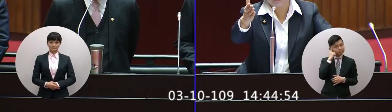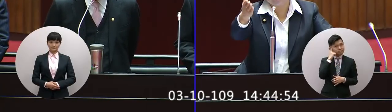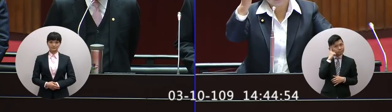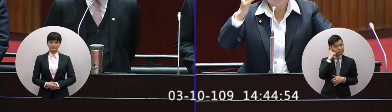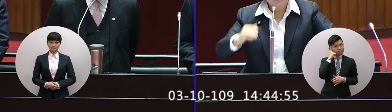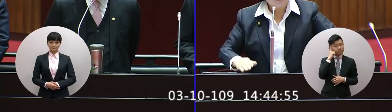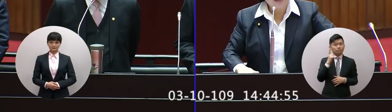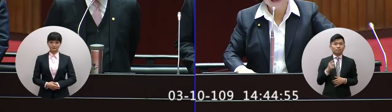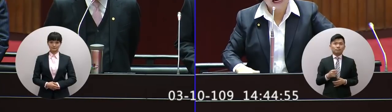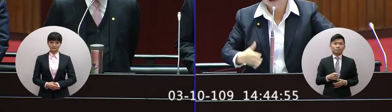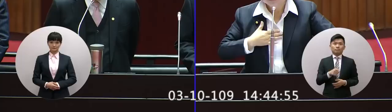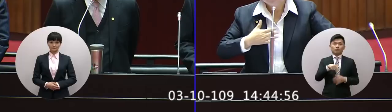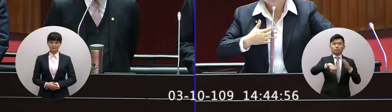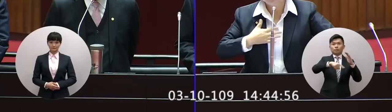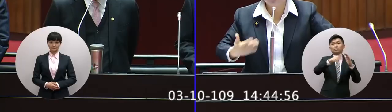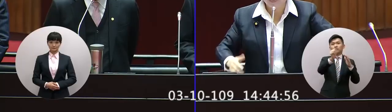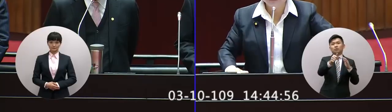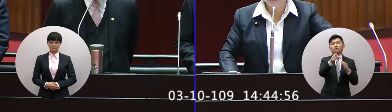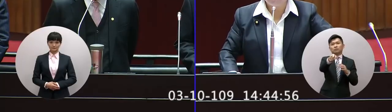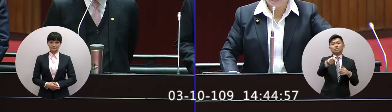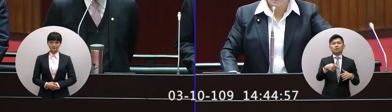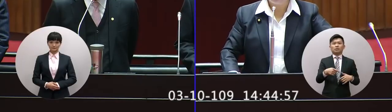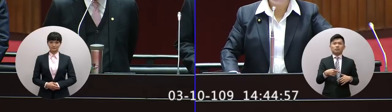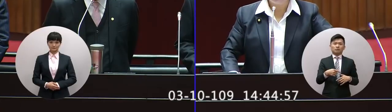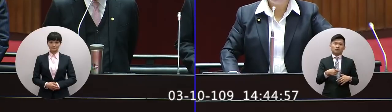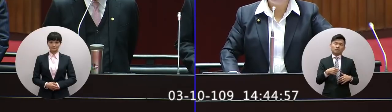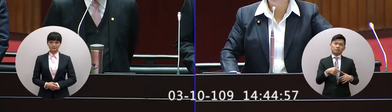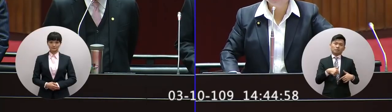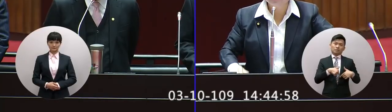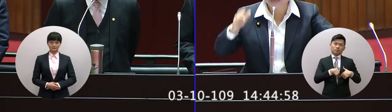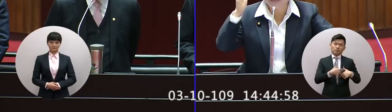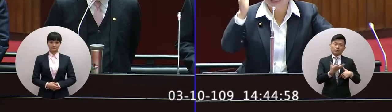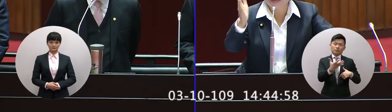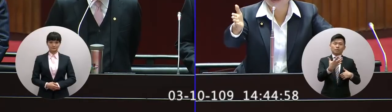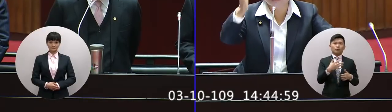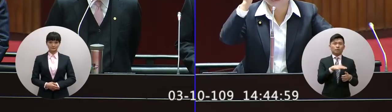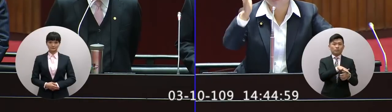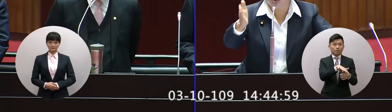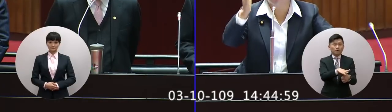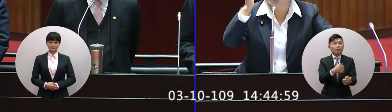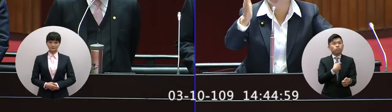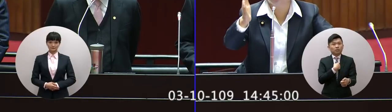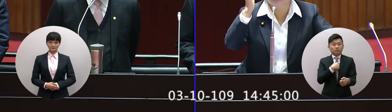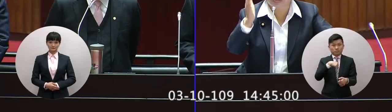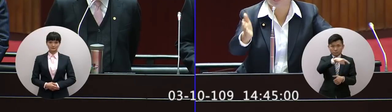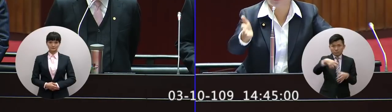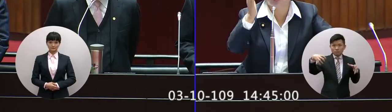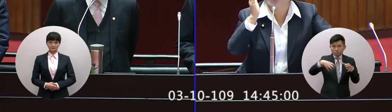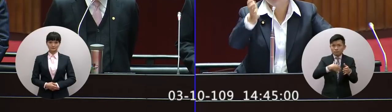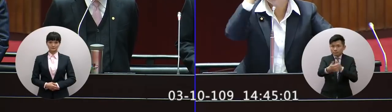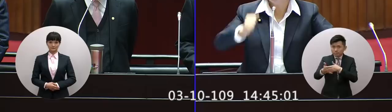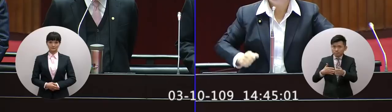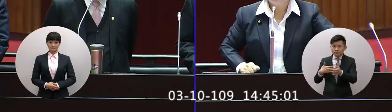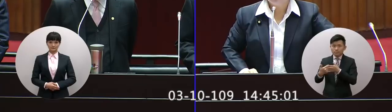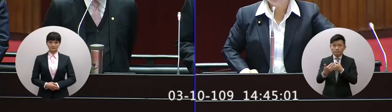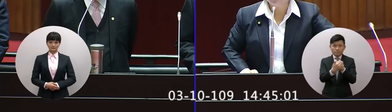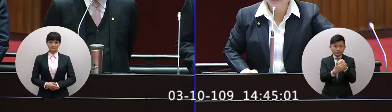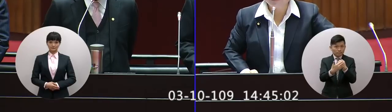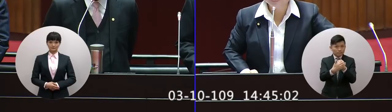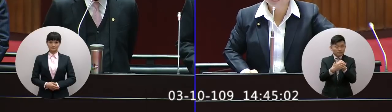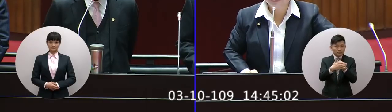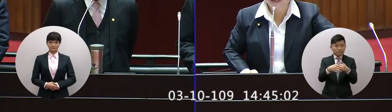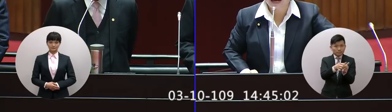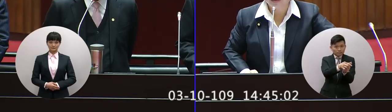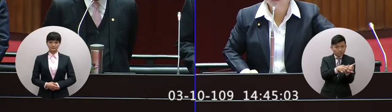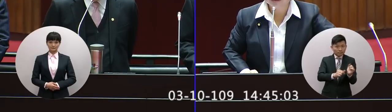马西利院长心挂着的吗？我们是不是要来一起共同努力来维护